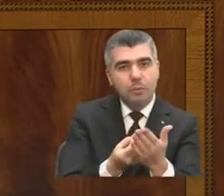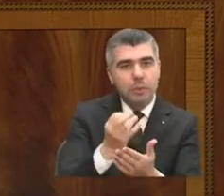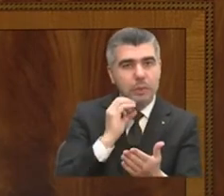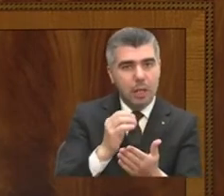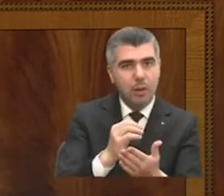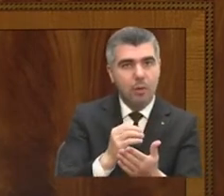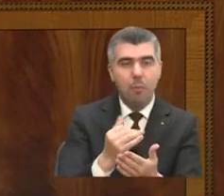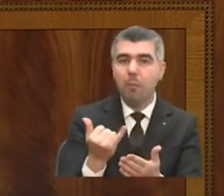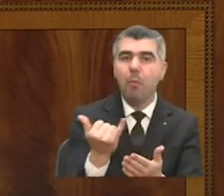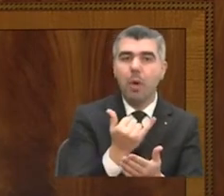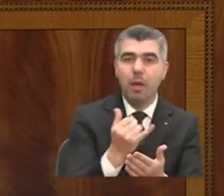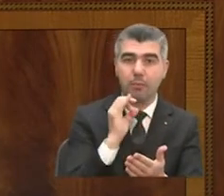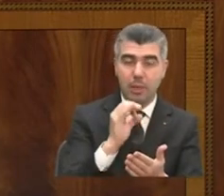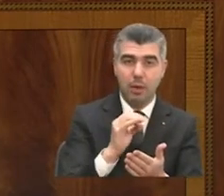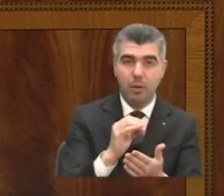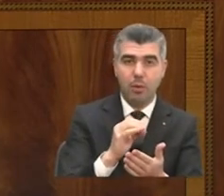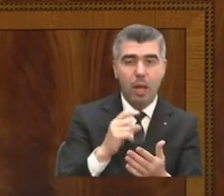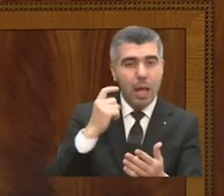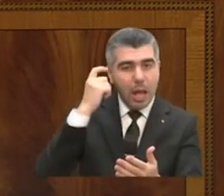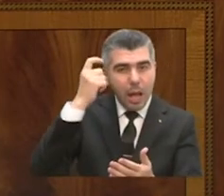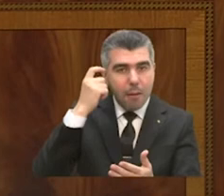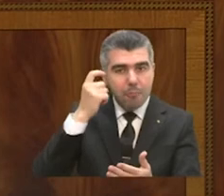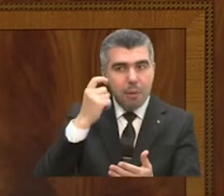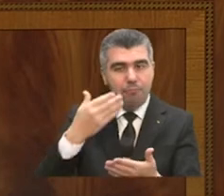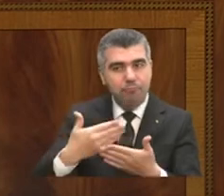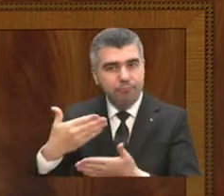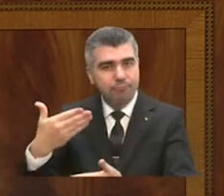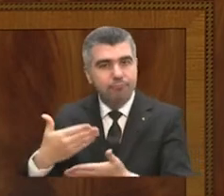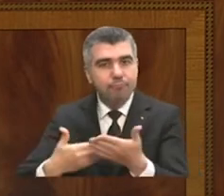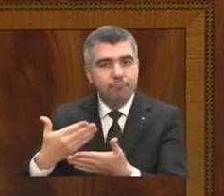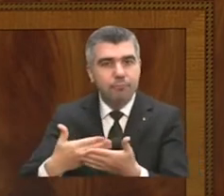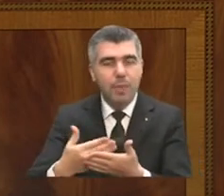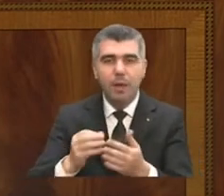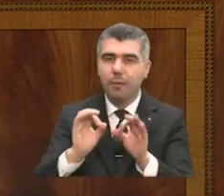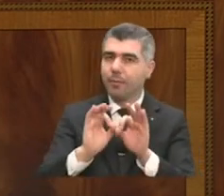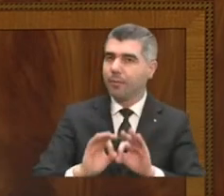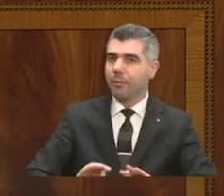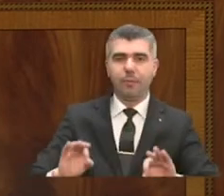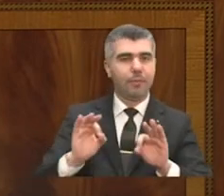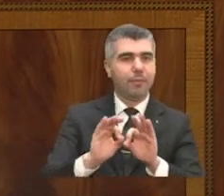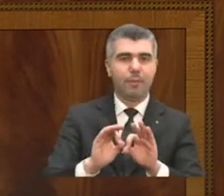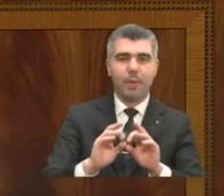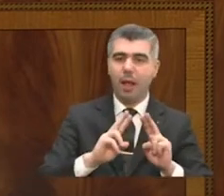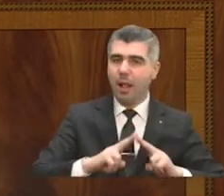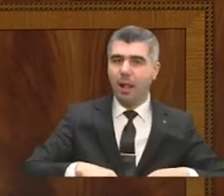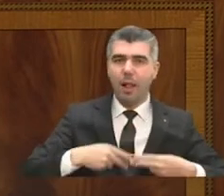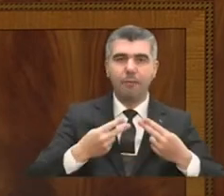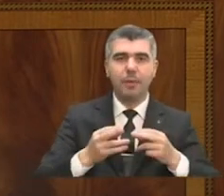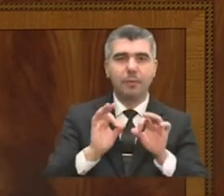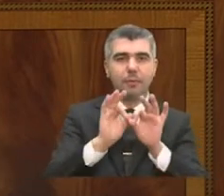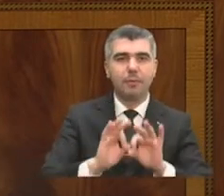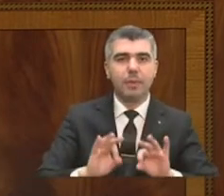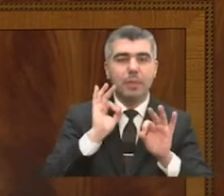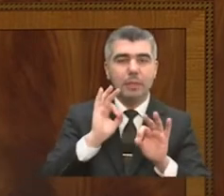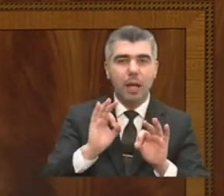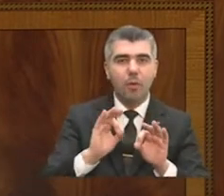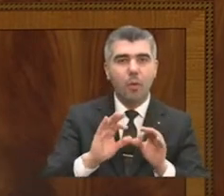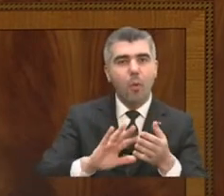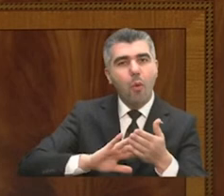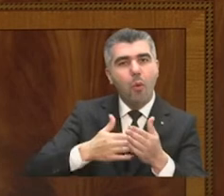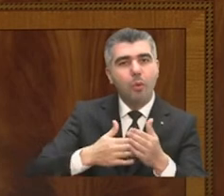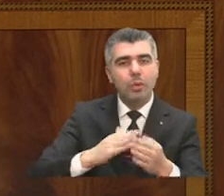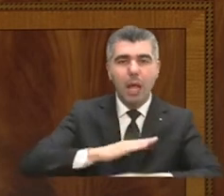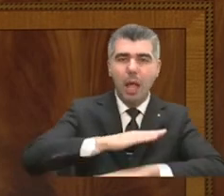avec plus de communautarisme. Donc, en vous rappelant tout cela, nous vous disons, mesdames et messieurs les parlementaires, que vous êtes